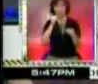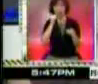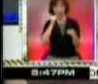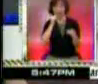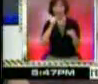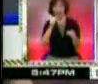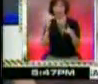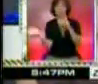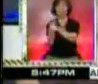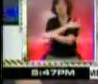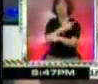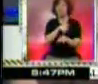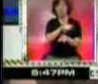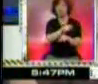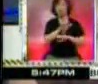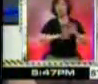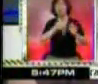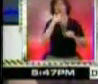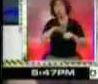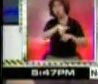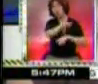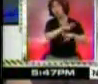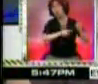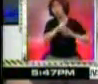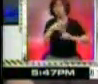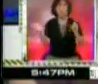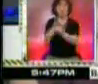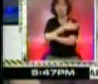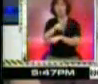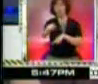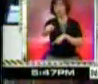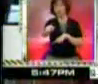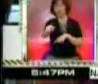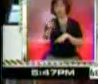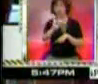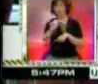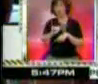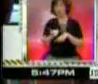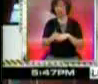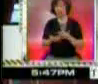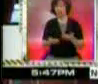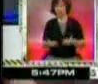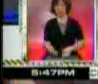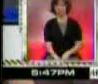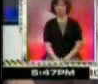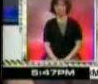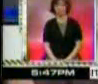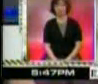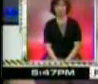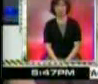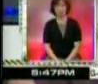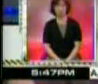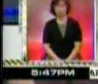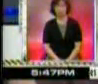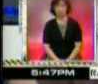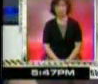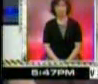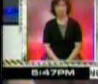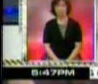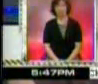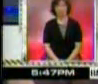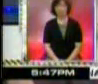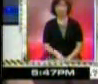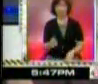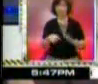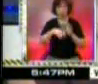Oh, pati babae pala, walang yatong balasubas na animal na ito, sir. Hayop to. Pati babae no, sinasampal. Jeep po, pinahinto niya po. Nung